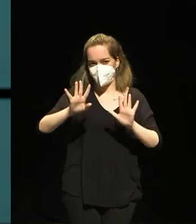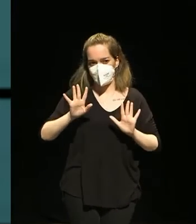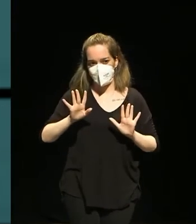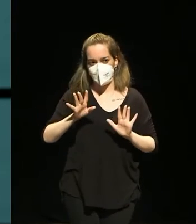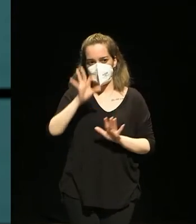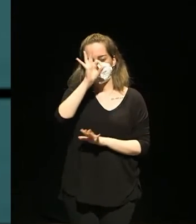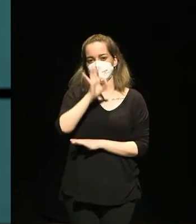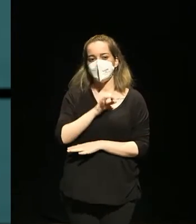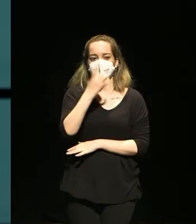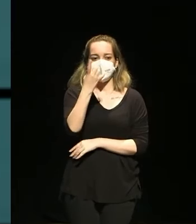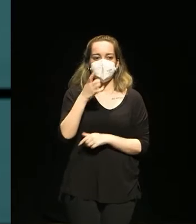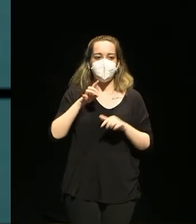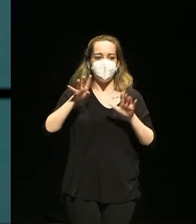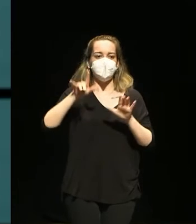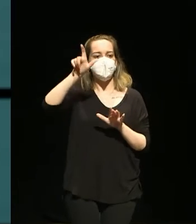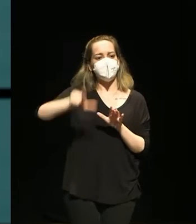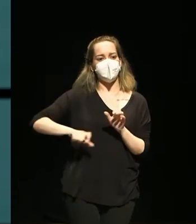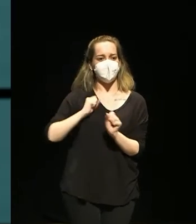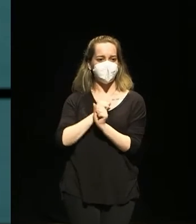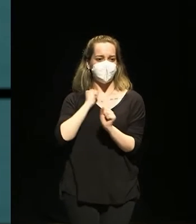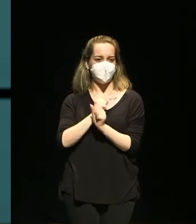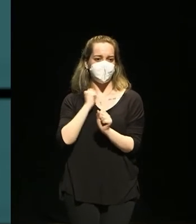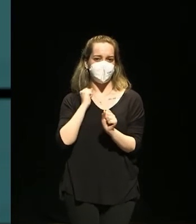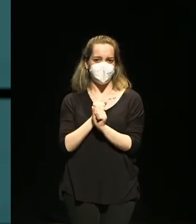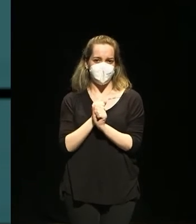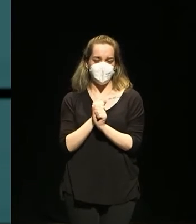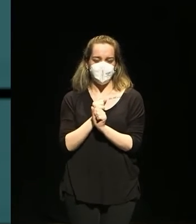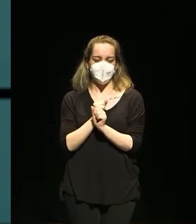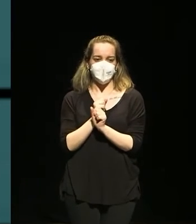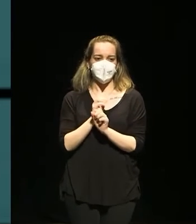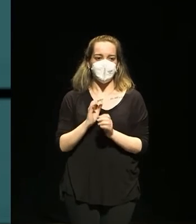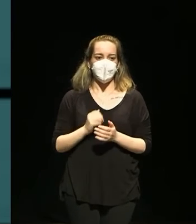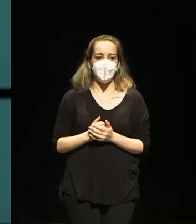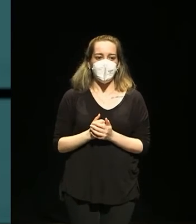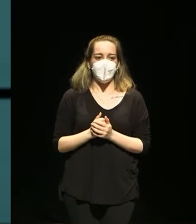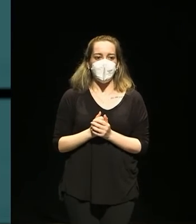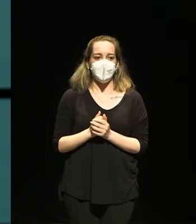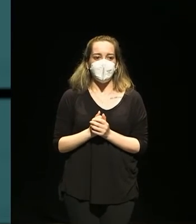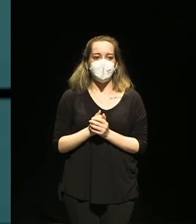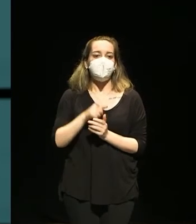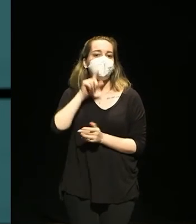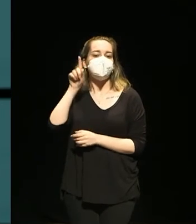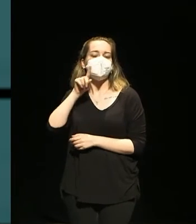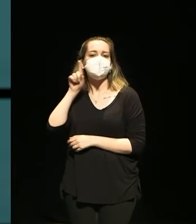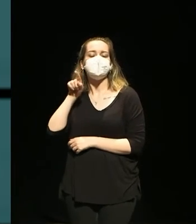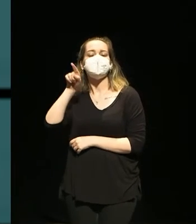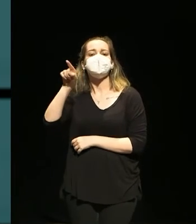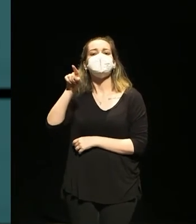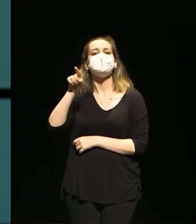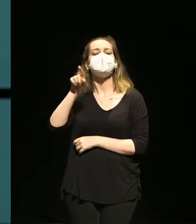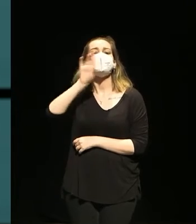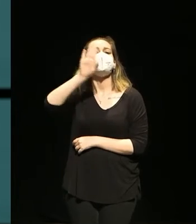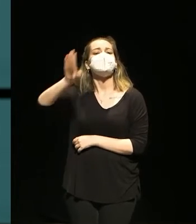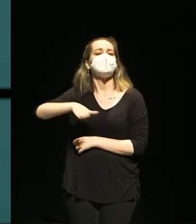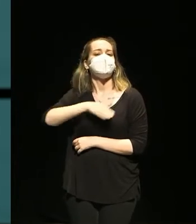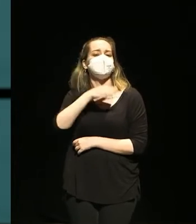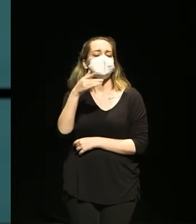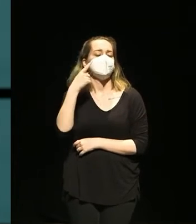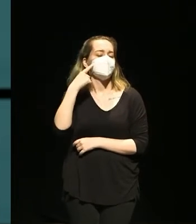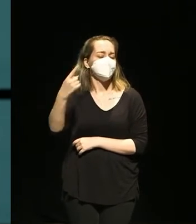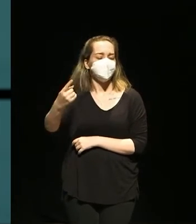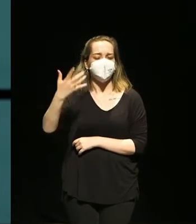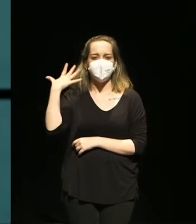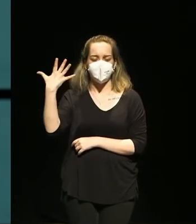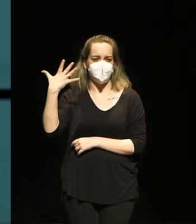un obrer francès, Poitiers. La cançó més coneguda del moviment obrer.